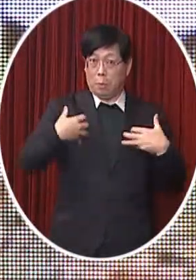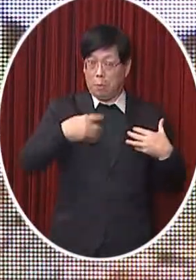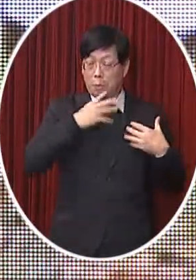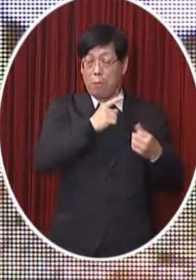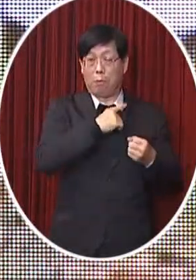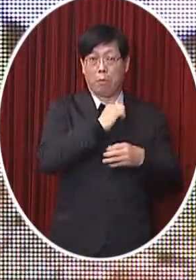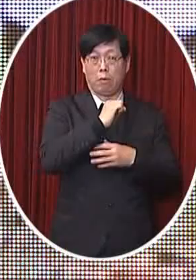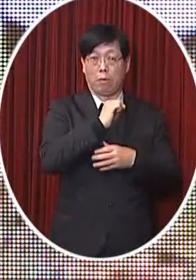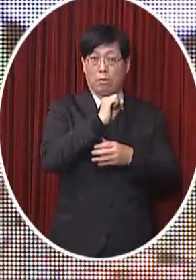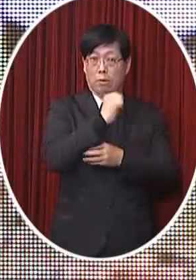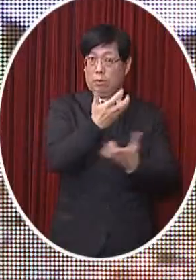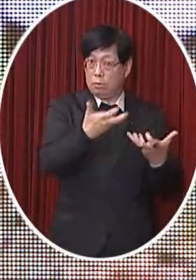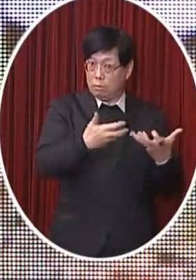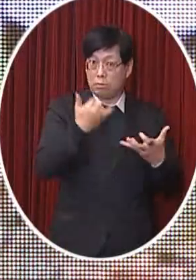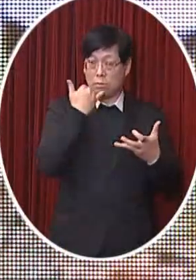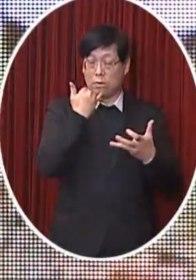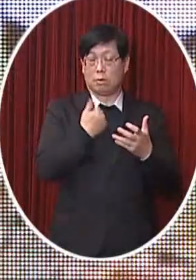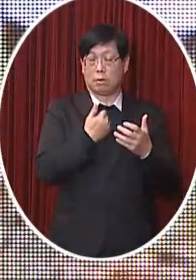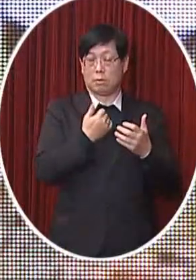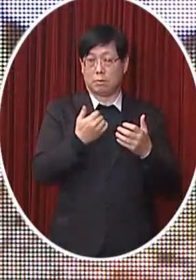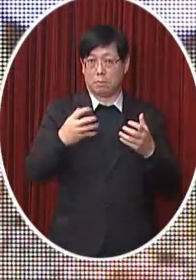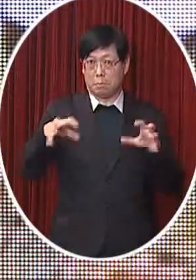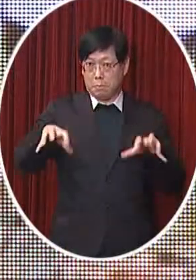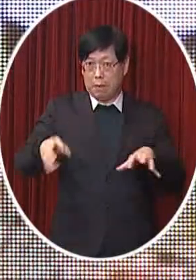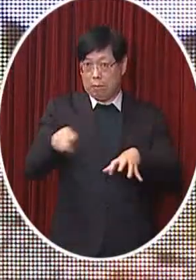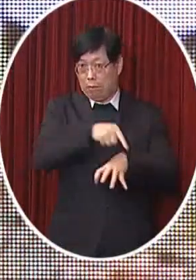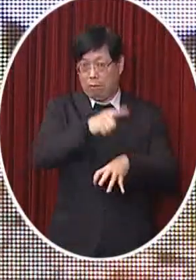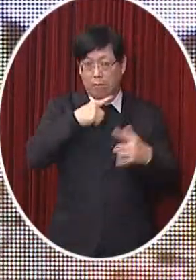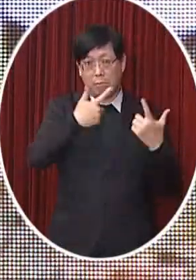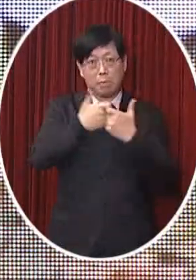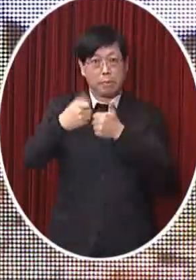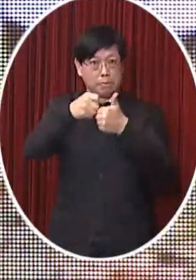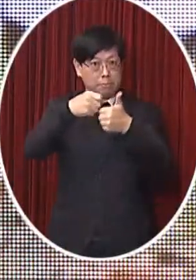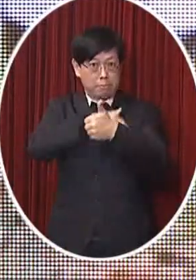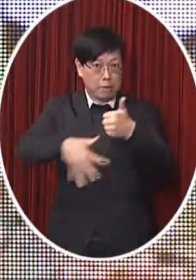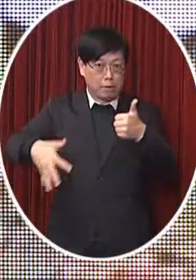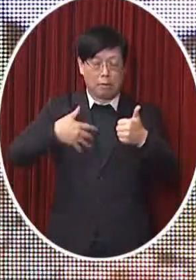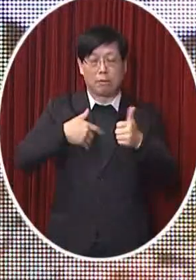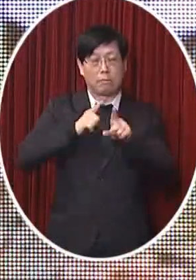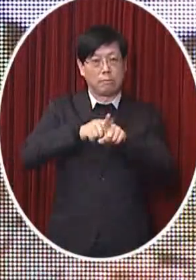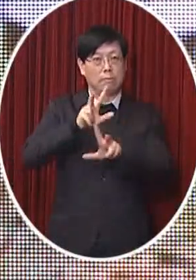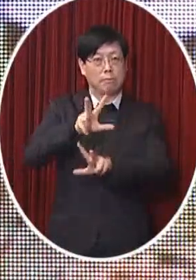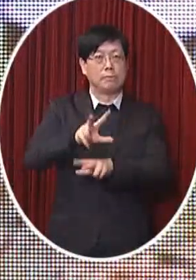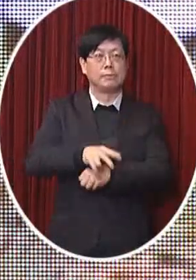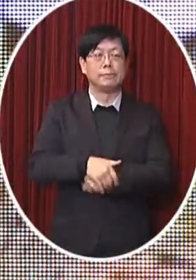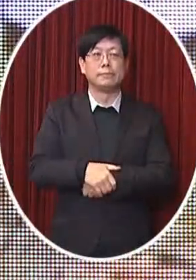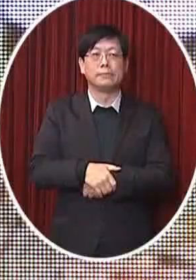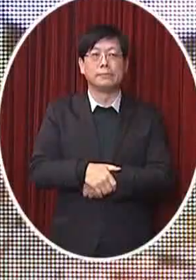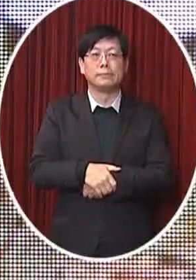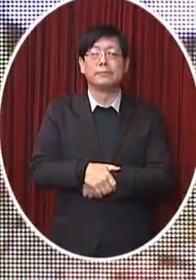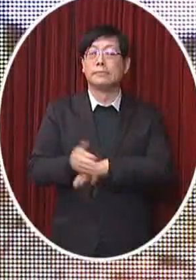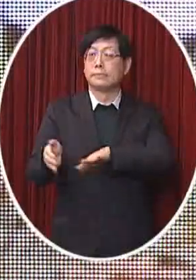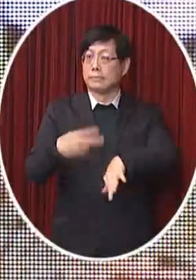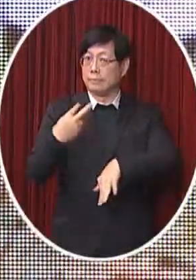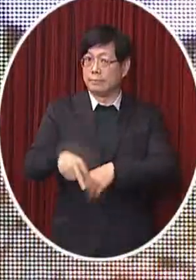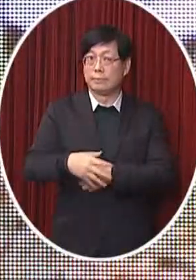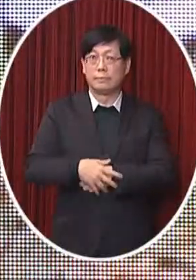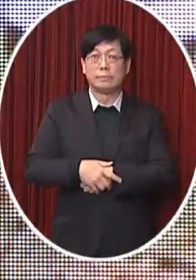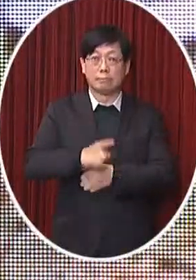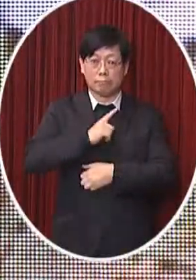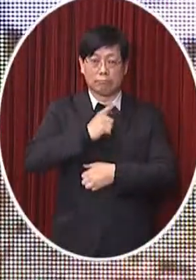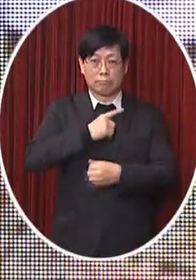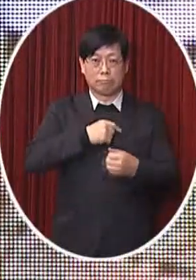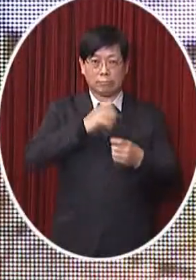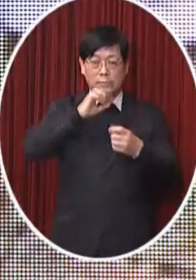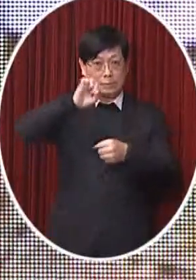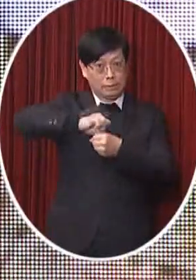则，让长后议题更明确、系统化的落实。此外，我们也会编成相当数